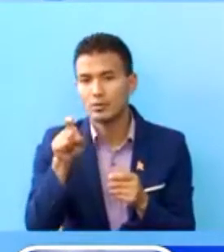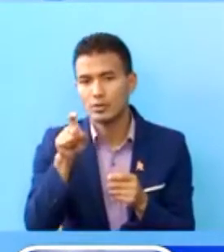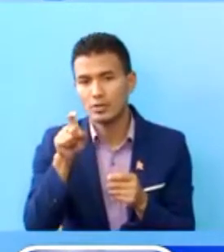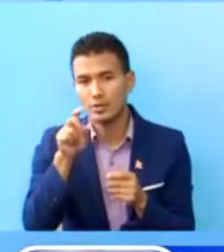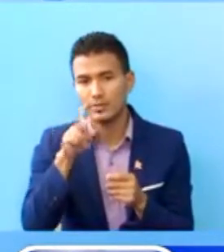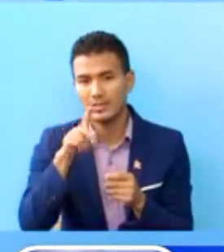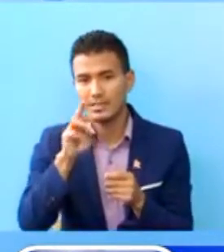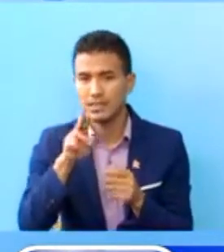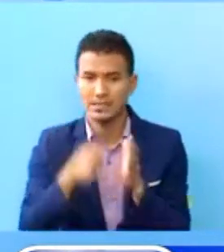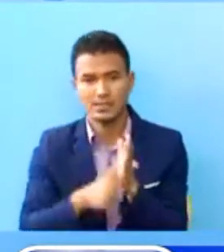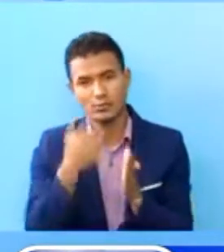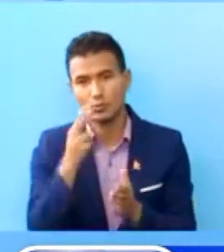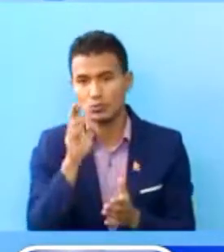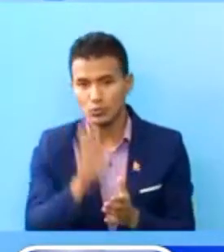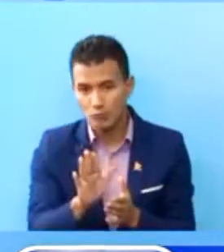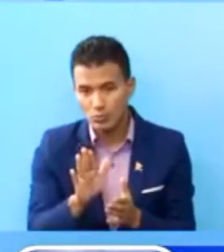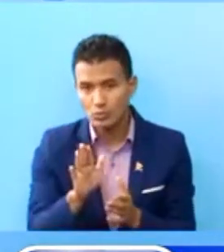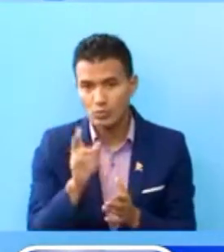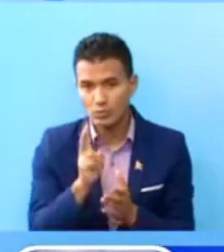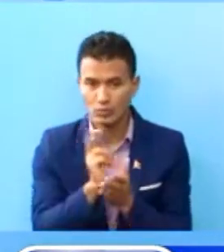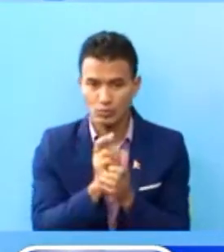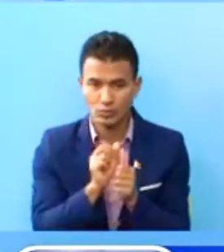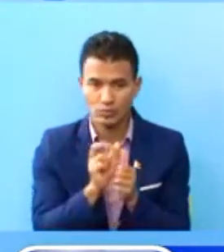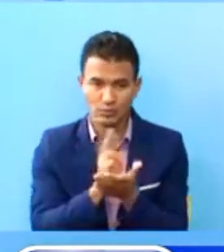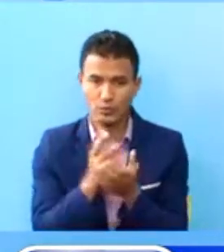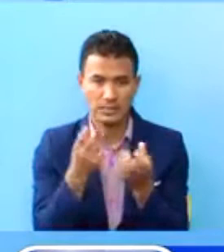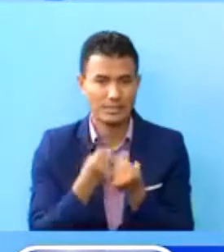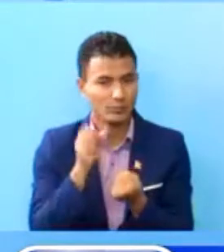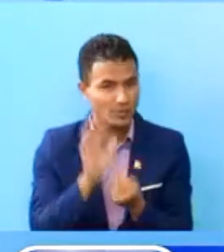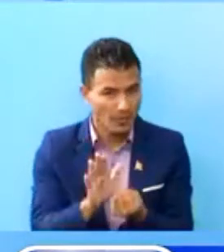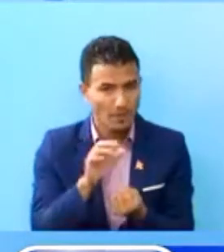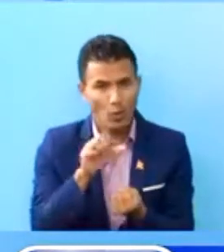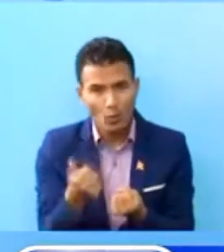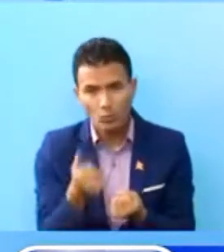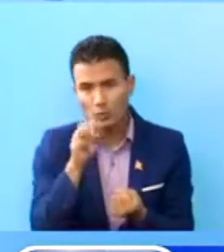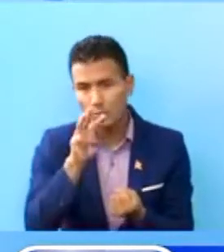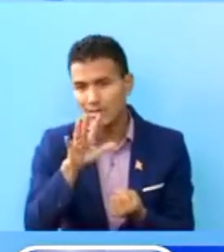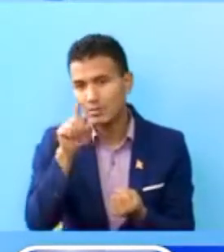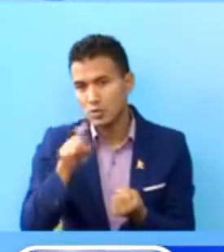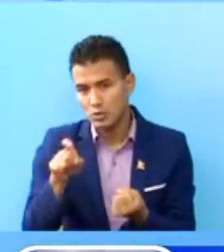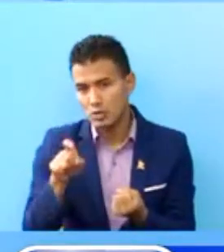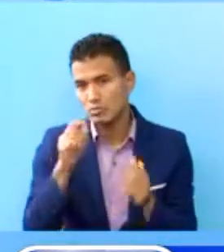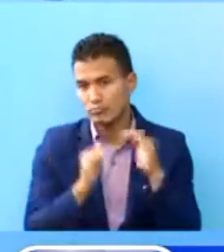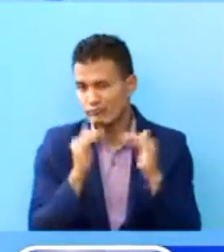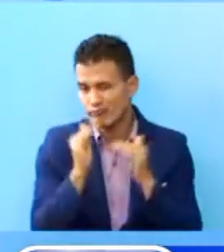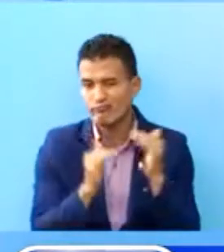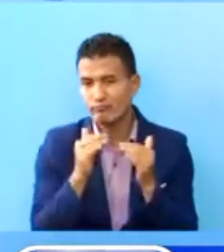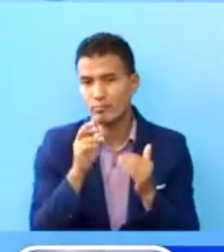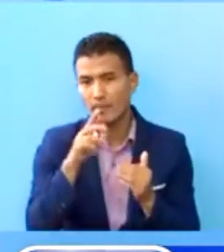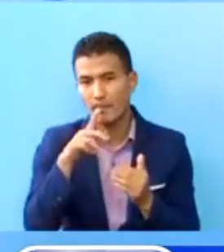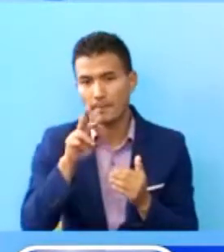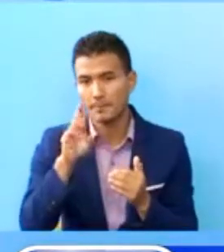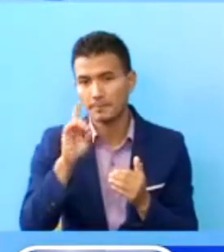35%लाई आरटिपिसिआर भएको छ, त्यस्ता भएर रिपोर्ट लिएर आउनुभएको छ भने अर्को 35% लगभगको रेन्जमा